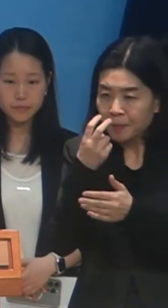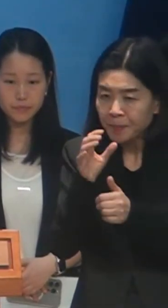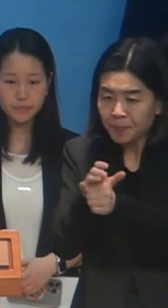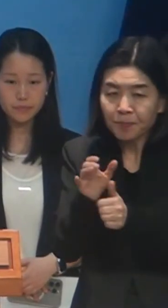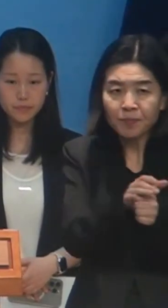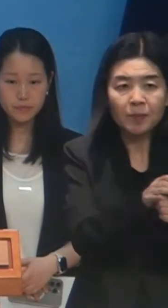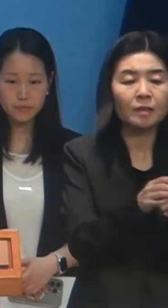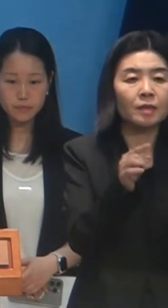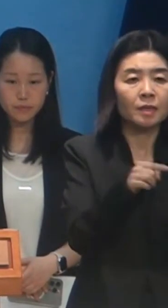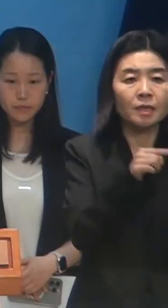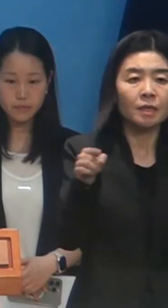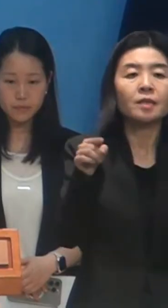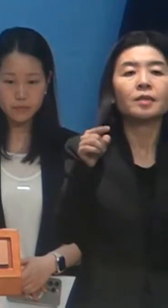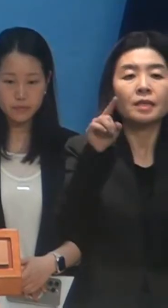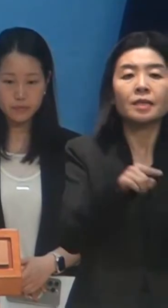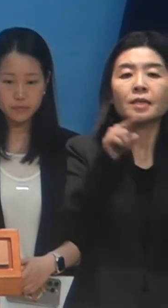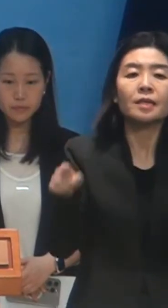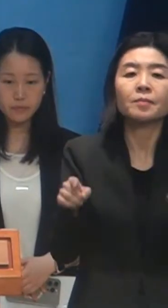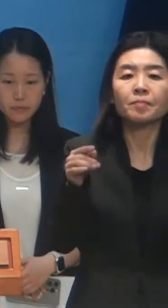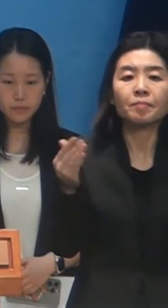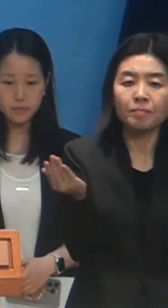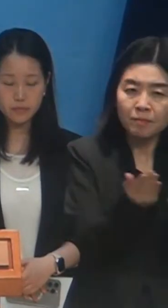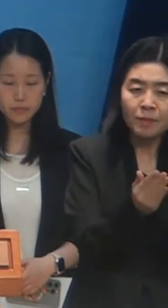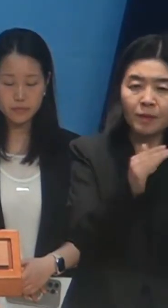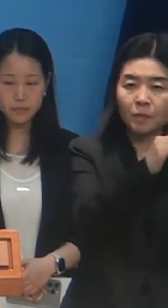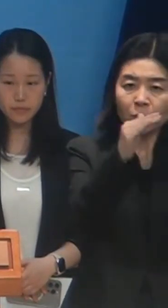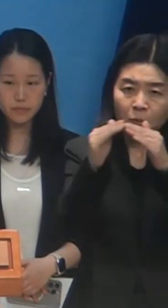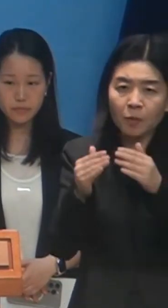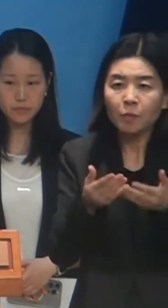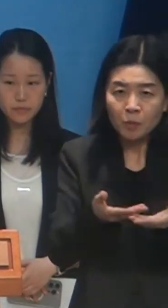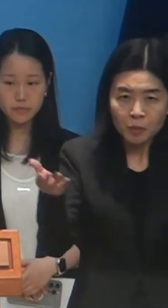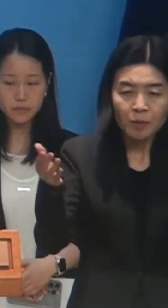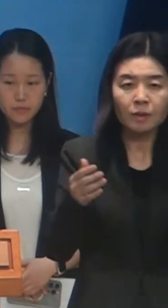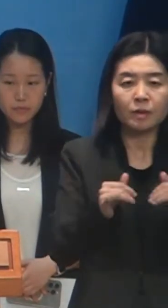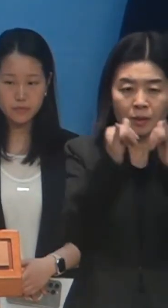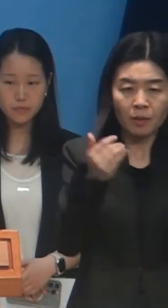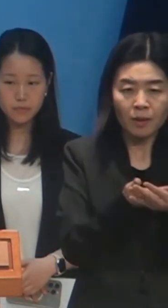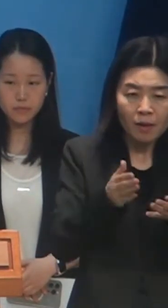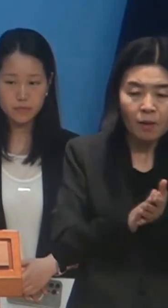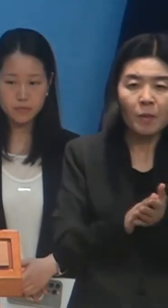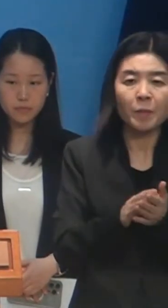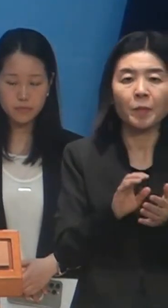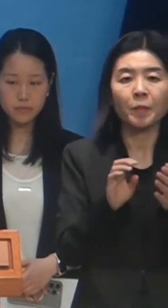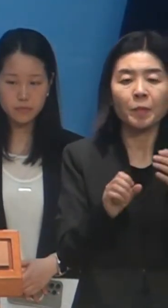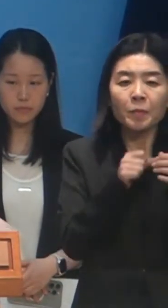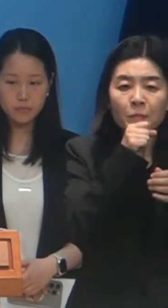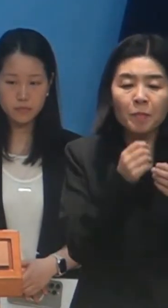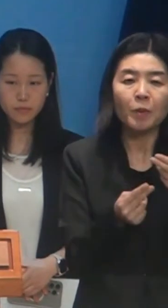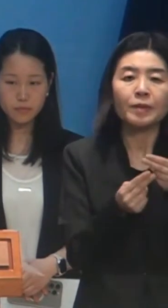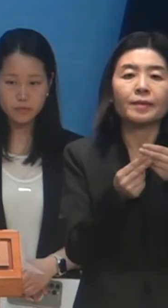주택 공급, 공동체 기여를 인정하는 사회기여 포인트제 도입.